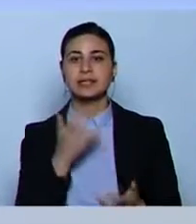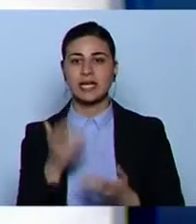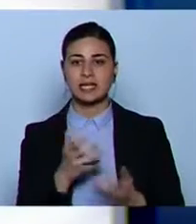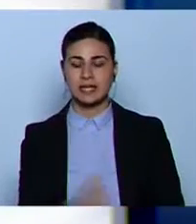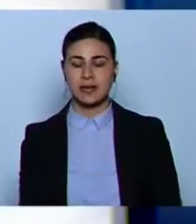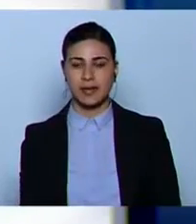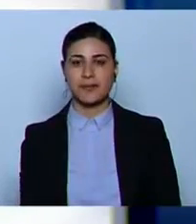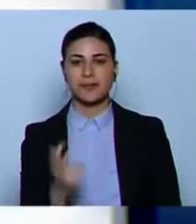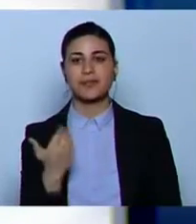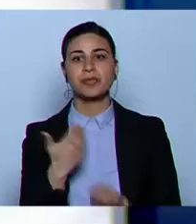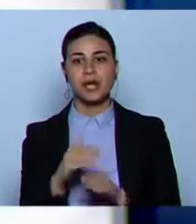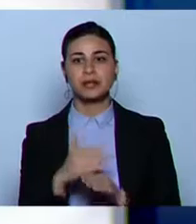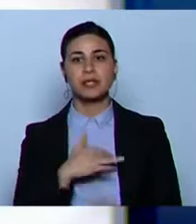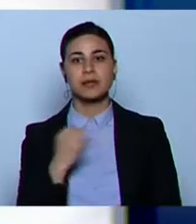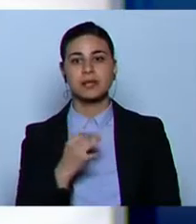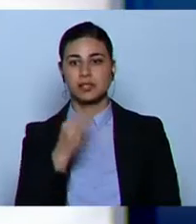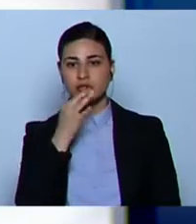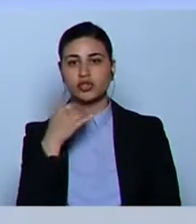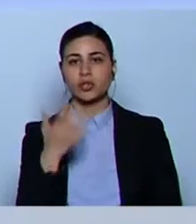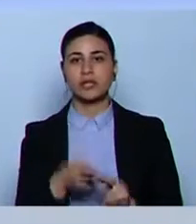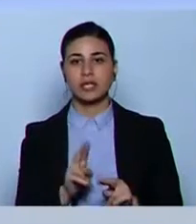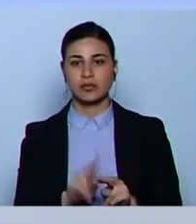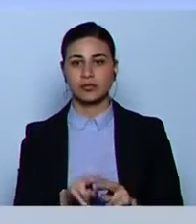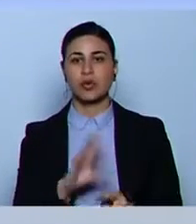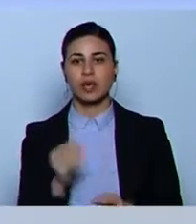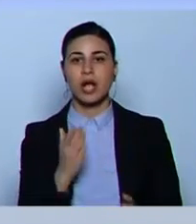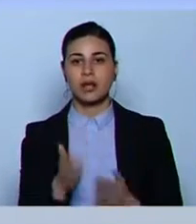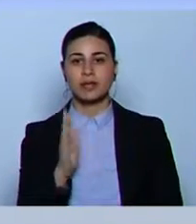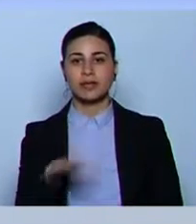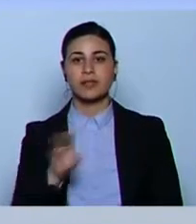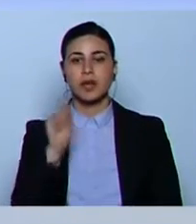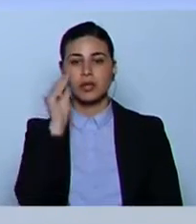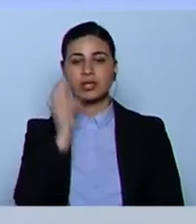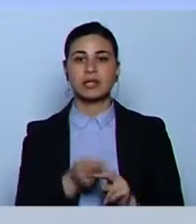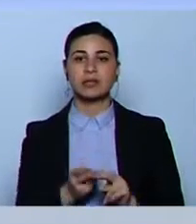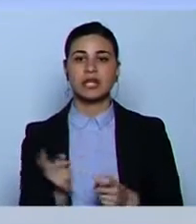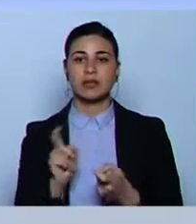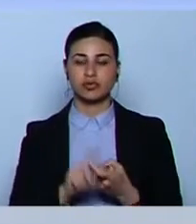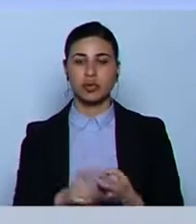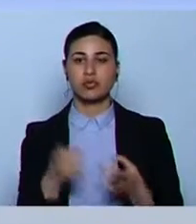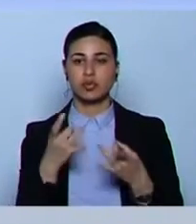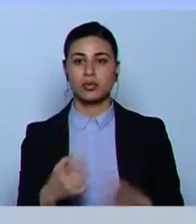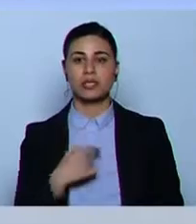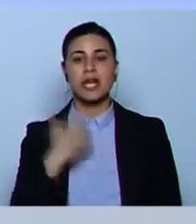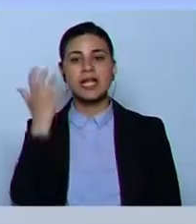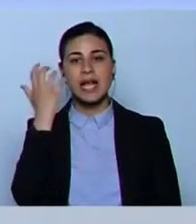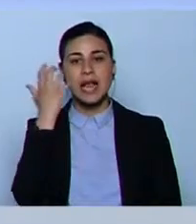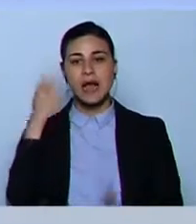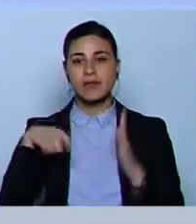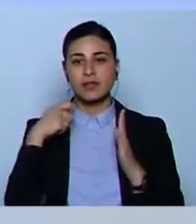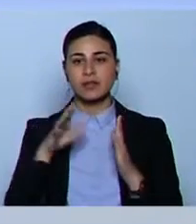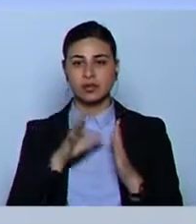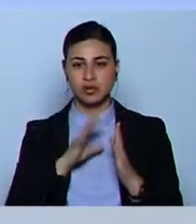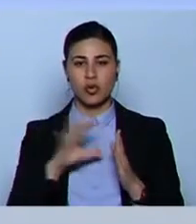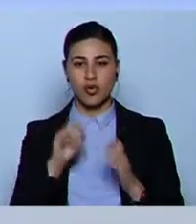მოდით ყველა ასპექტს ცალ-ცალკე დაუბრუნდეთ შემდეგ, იმიტომ რომ რა თქმა უნდა, ალბათ ყველას ექნება თავისი მოსაზრება ამასთან დაკავშირებით. უბრალოდ ჩვენ თელავში გადავიღეთ ერთი პატარა სიუჟეტი,